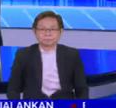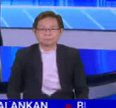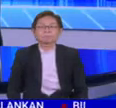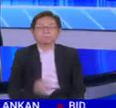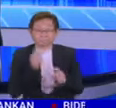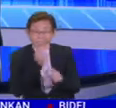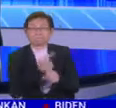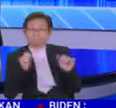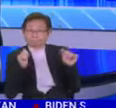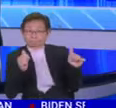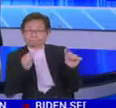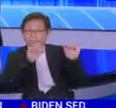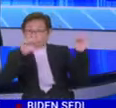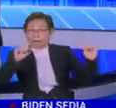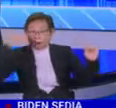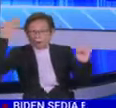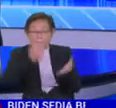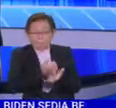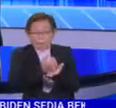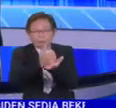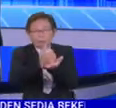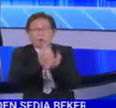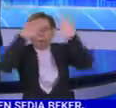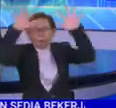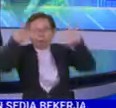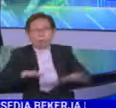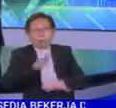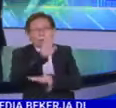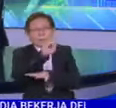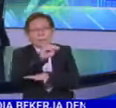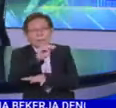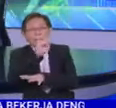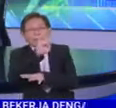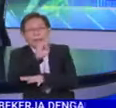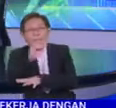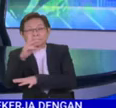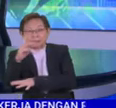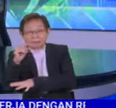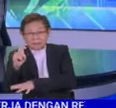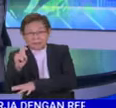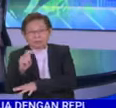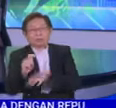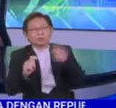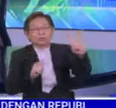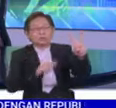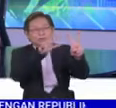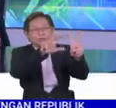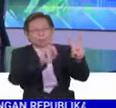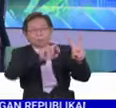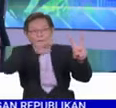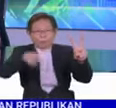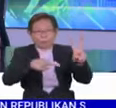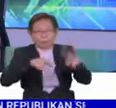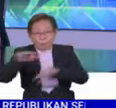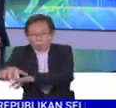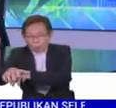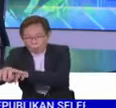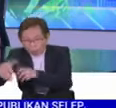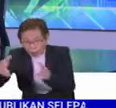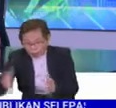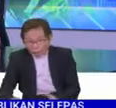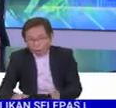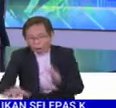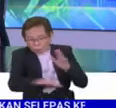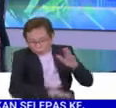Ya, Selasa depan juga, bantuan musim tengkujuh BMT kepada lebih 232,000 pekebun kecil seluruh